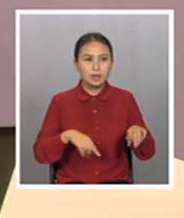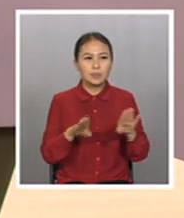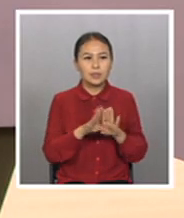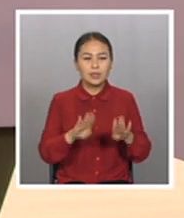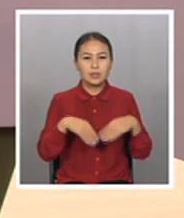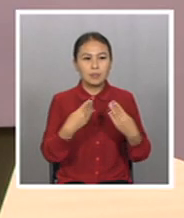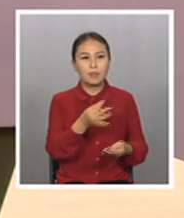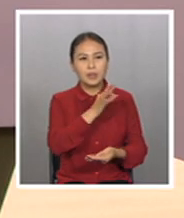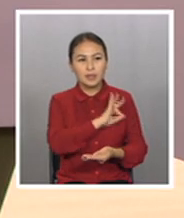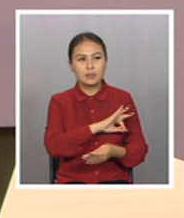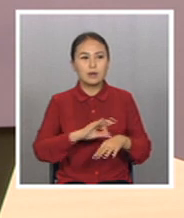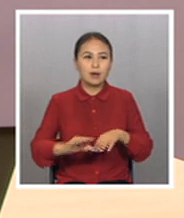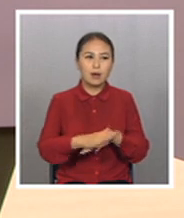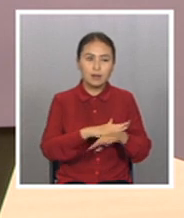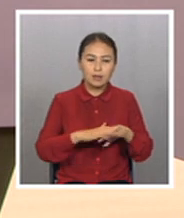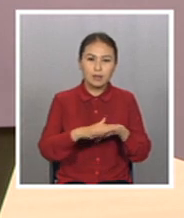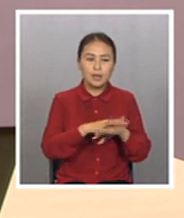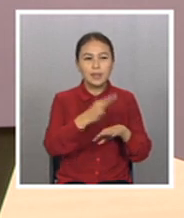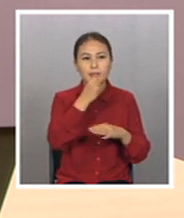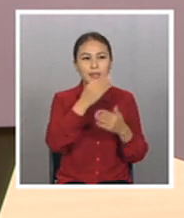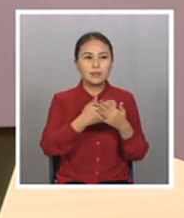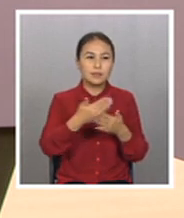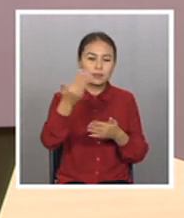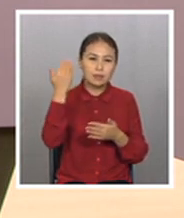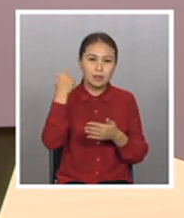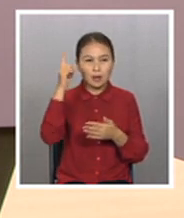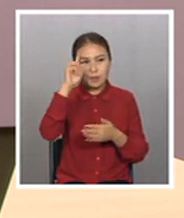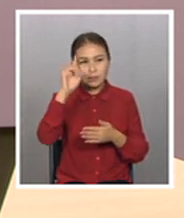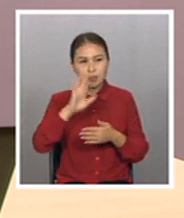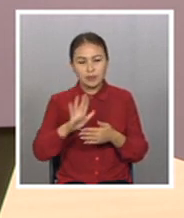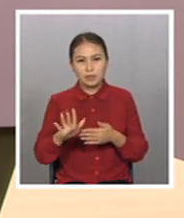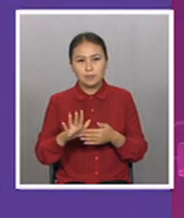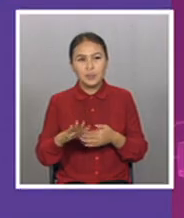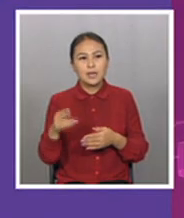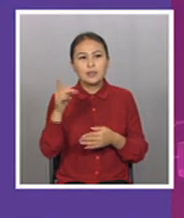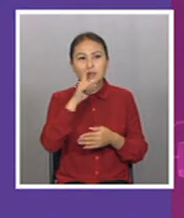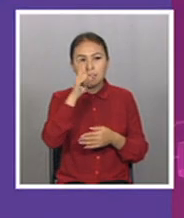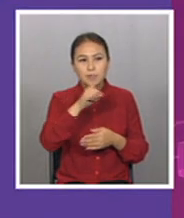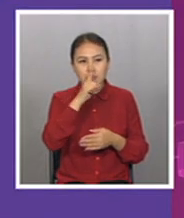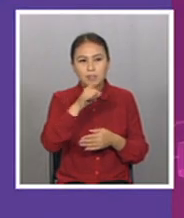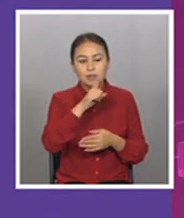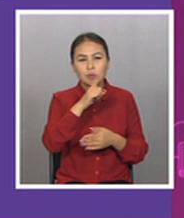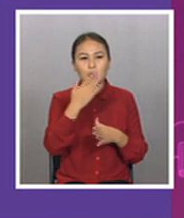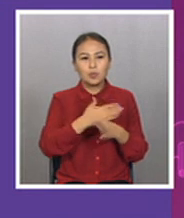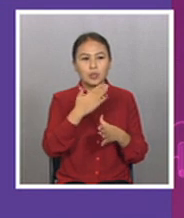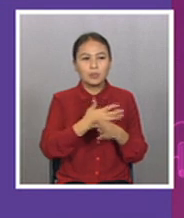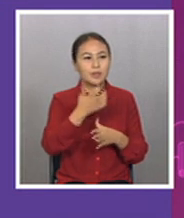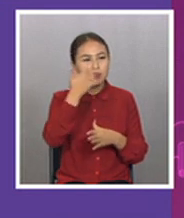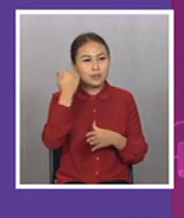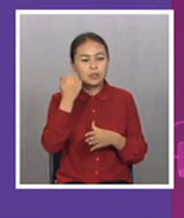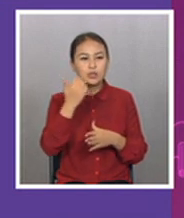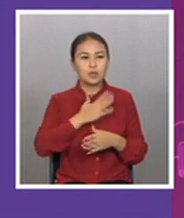Сәбіздің ағзаға берер пайдасы халыққа ертеден ақ белгілі. Сәбіздің